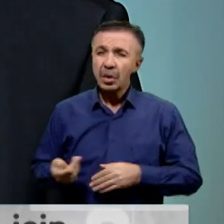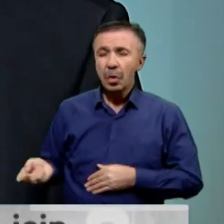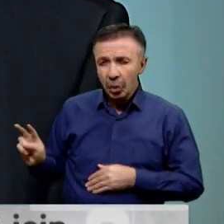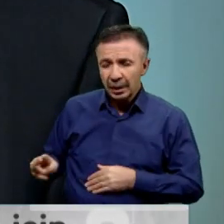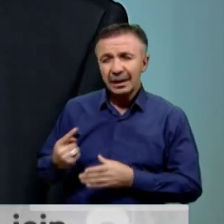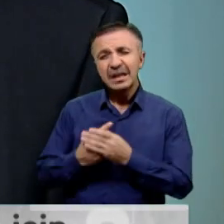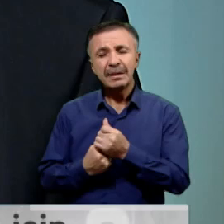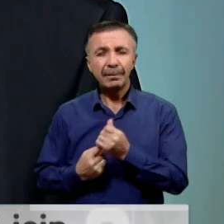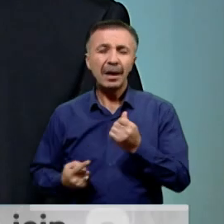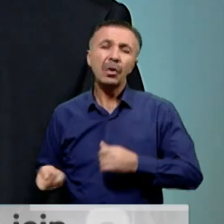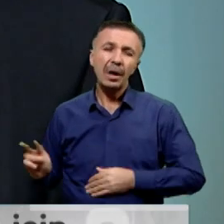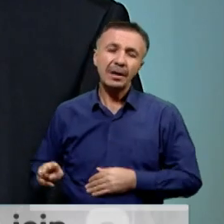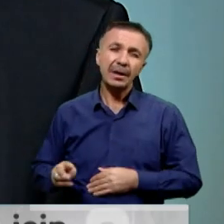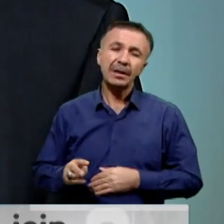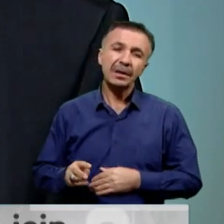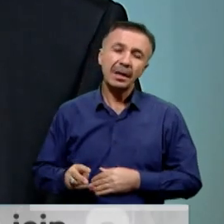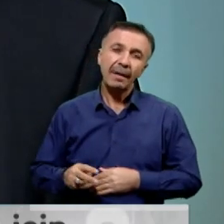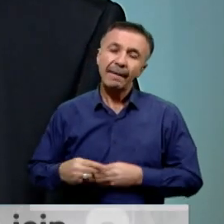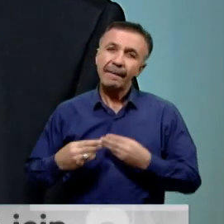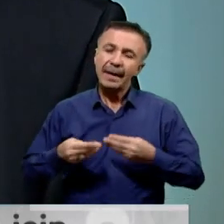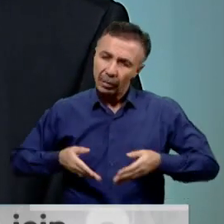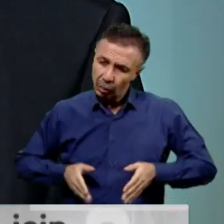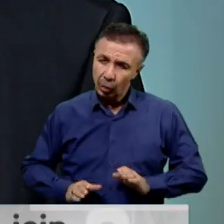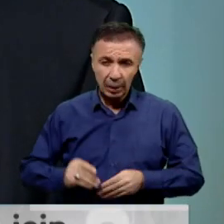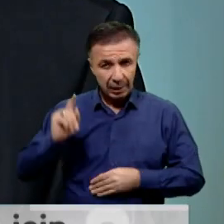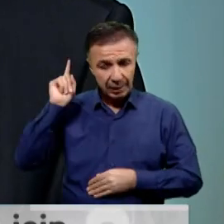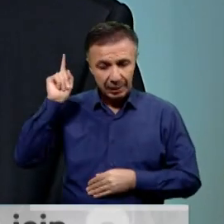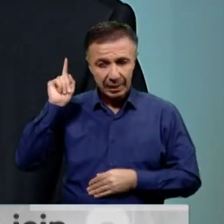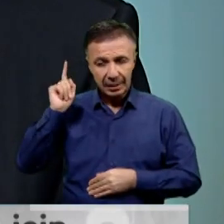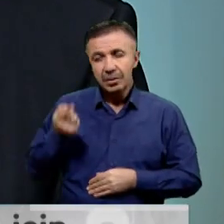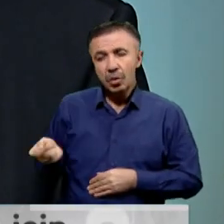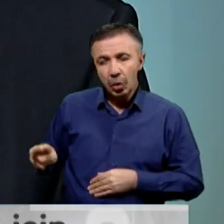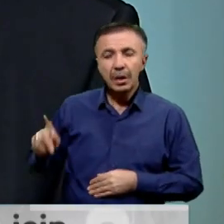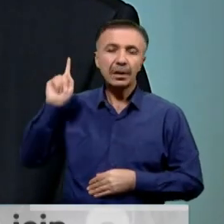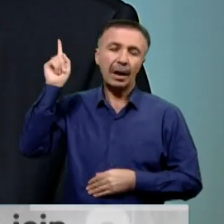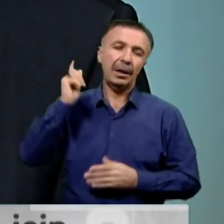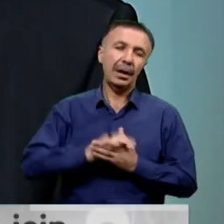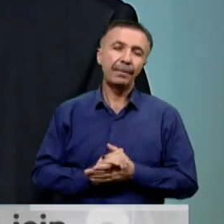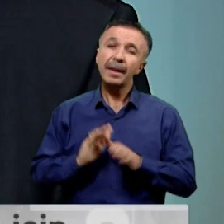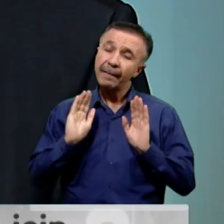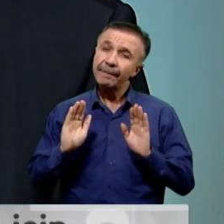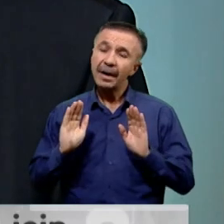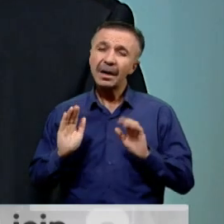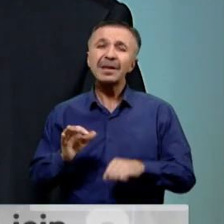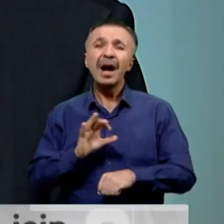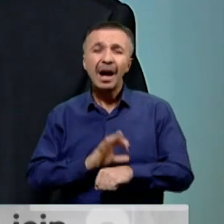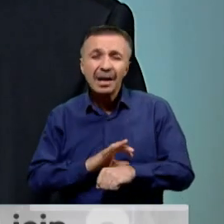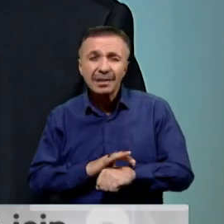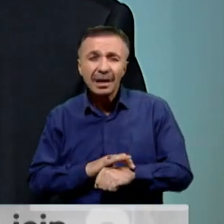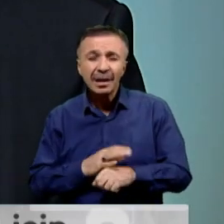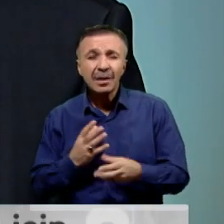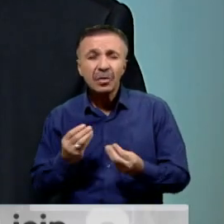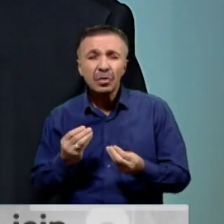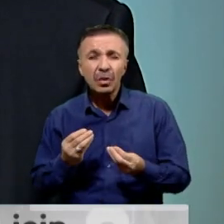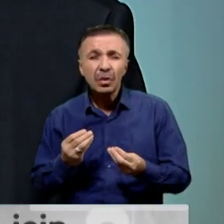sensin, alan sen diye bir bağlılığını ifade ediyor. Fakat rahatsızlığı o kadar ilerliyor ki